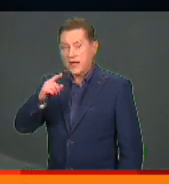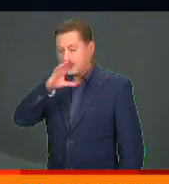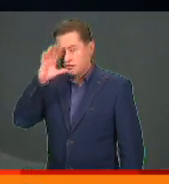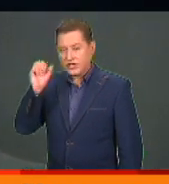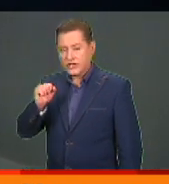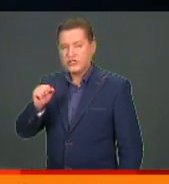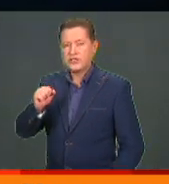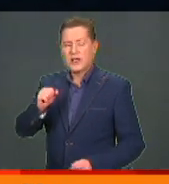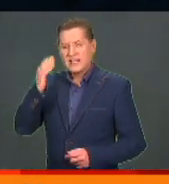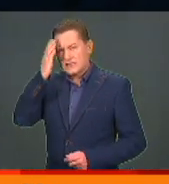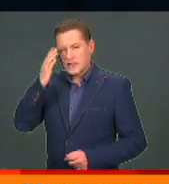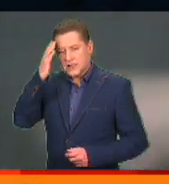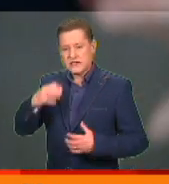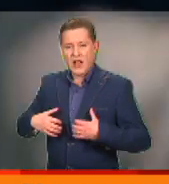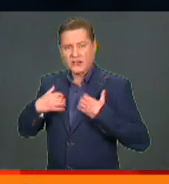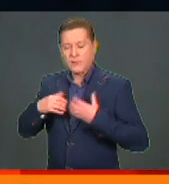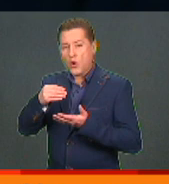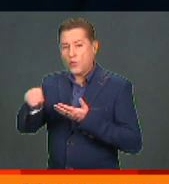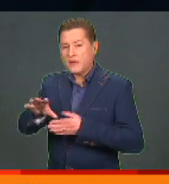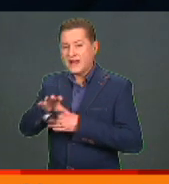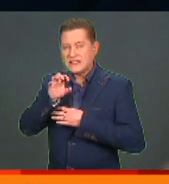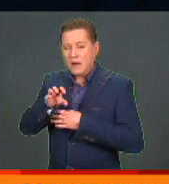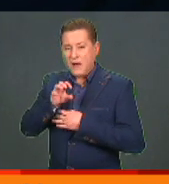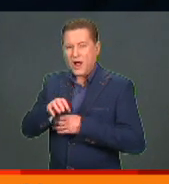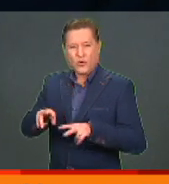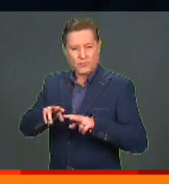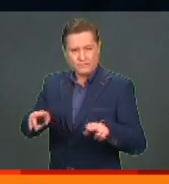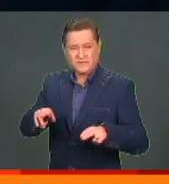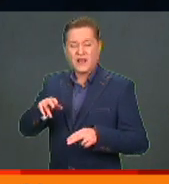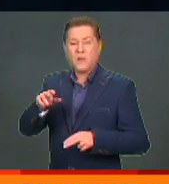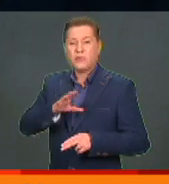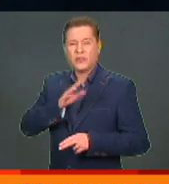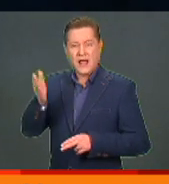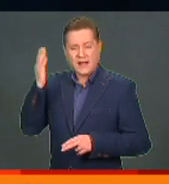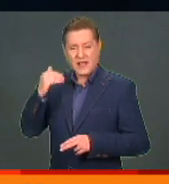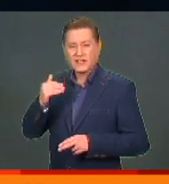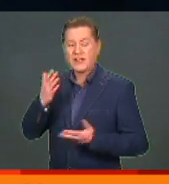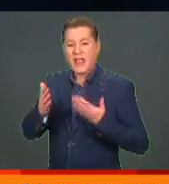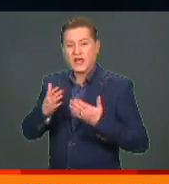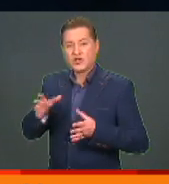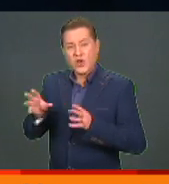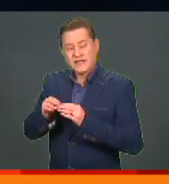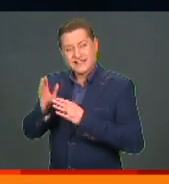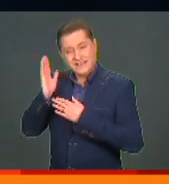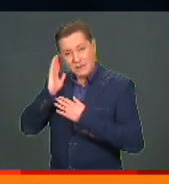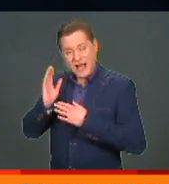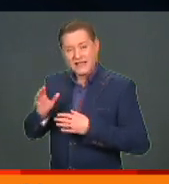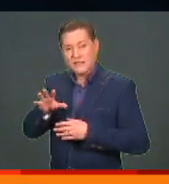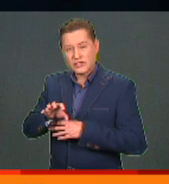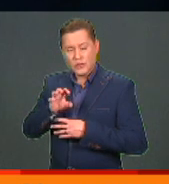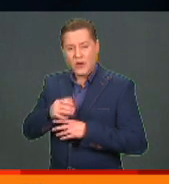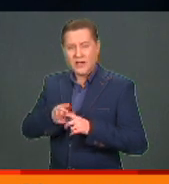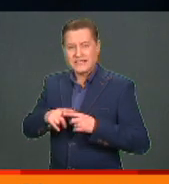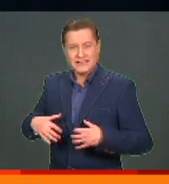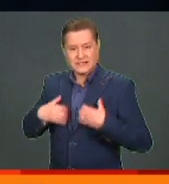ми й купили собаку такої самої породи, що була в них у Слов'янську. Ми гадали, якщо вона спатиме з ним, ці страхітливі сни